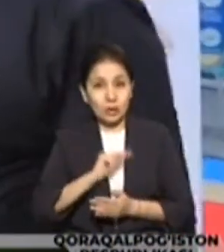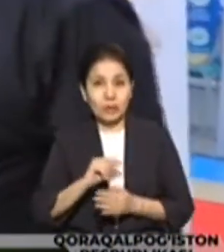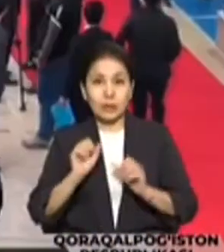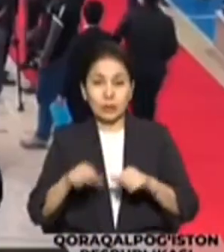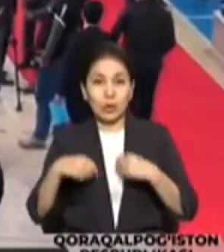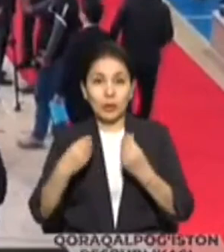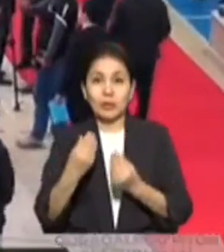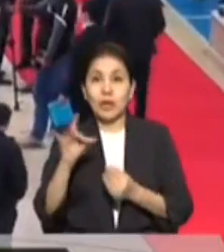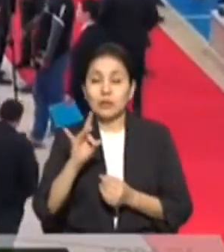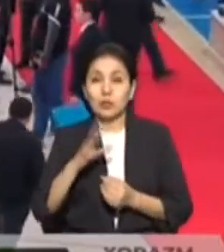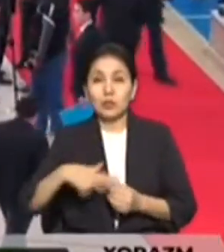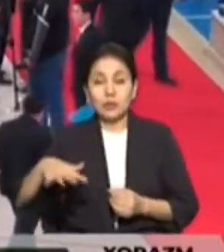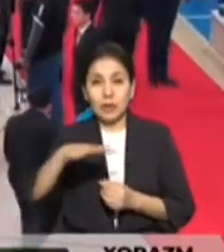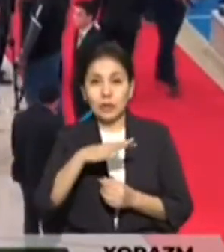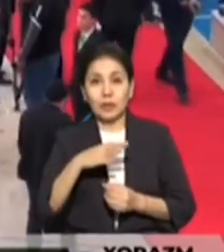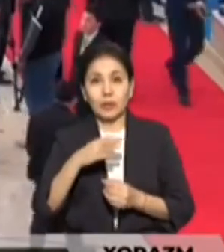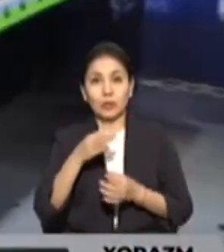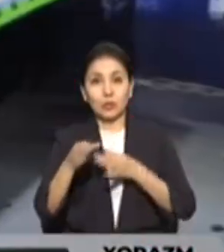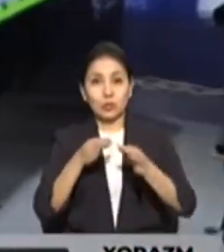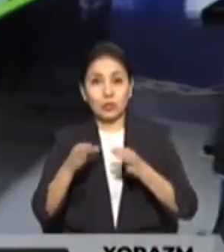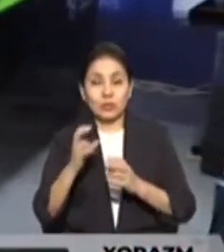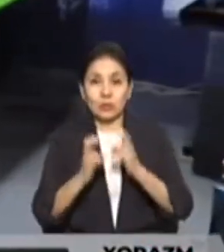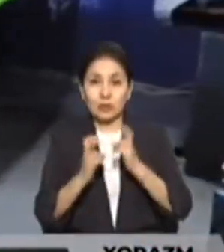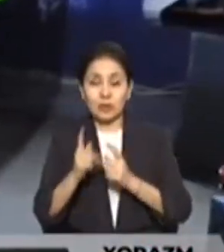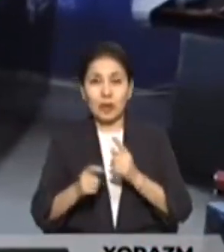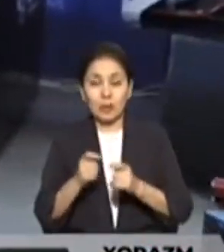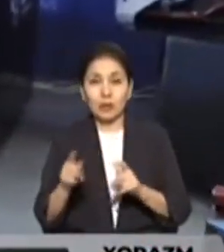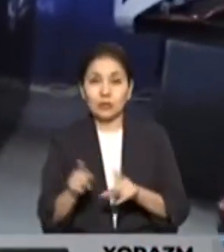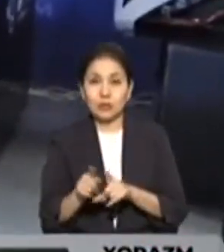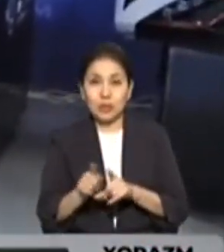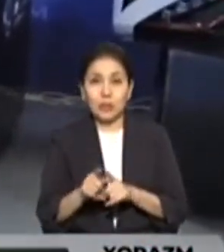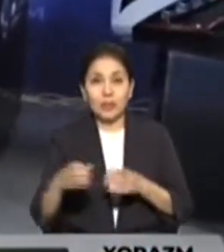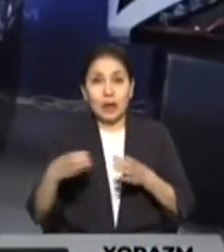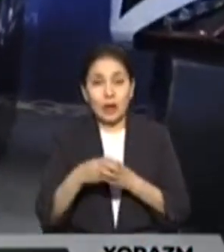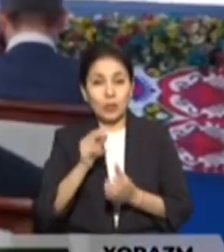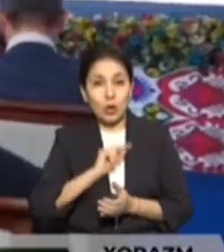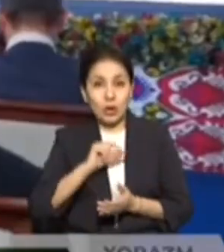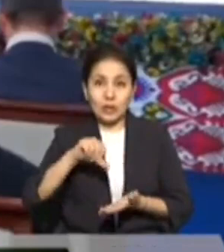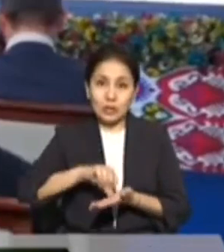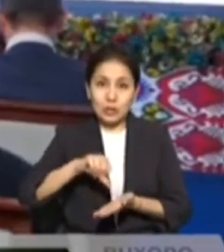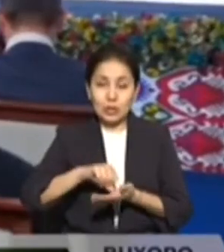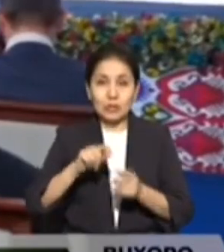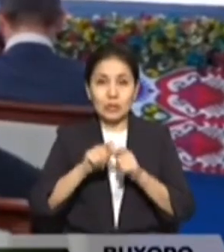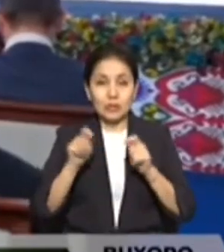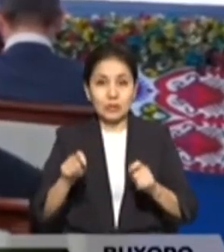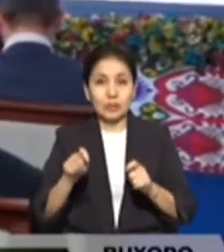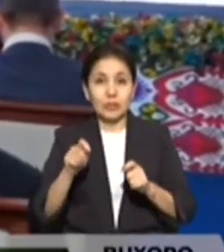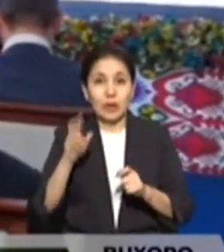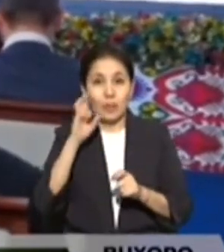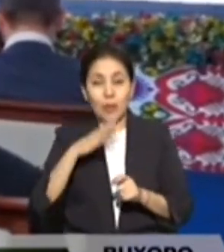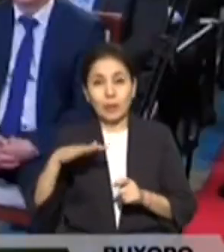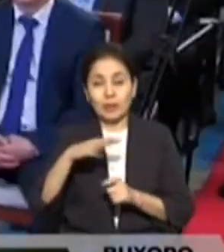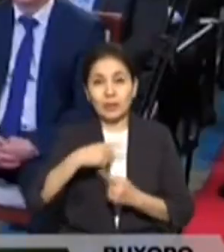bo'lishdi. Respublikamizning tarmoq va hududiy sanoat korxonalari rahbarlari shuningdek hamkorlar ishtirok etgan yarmarkaning ochilish tadbirida